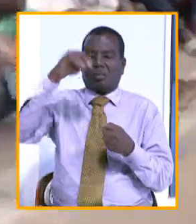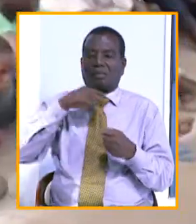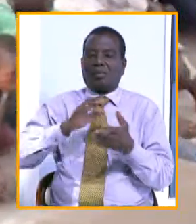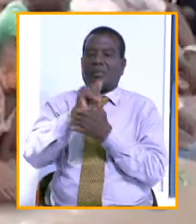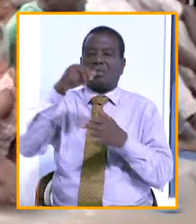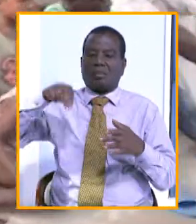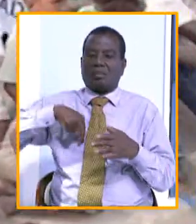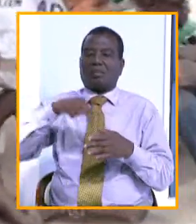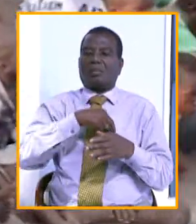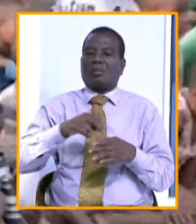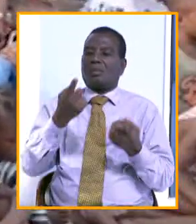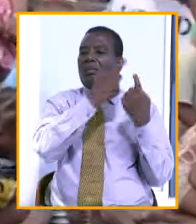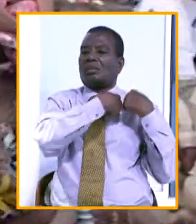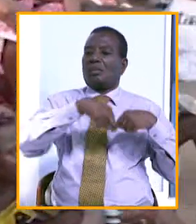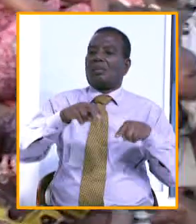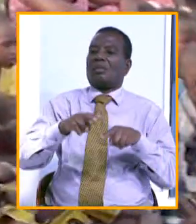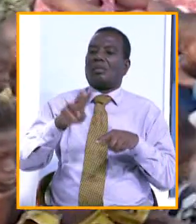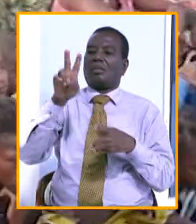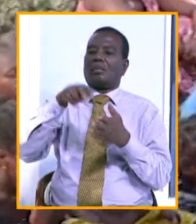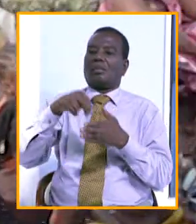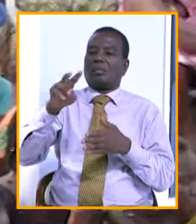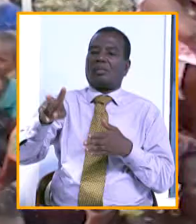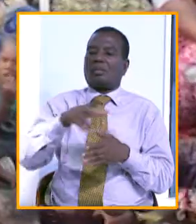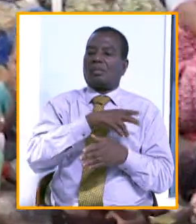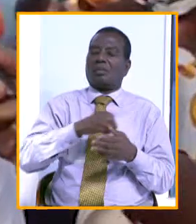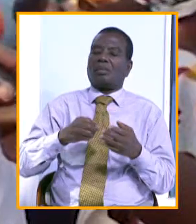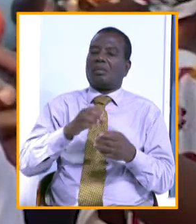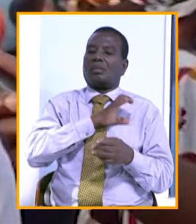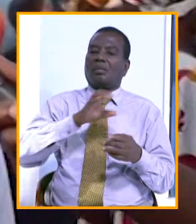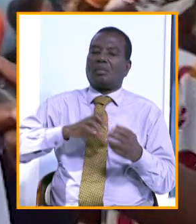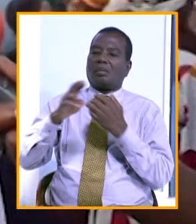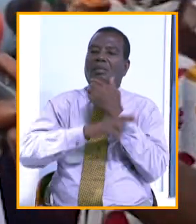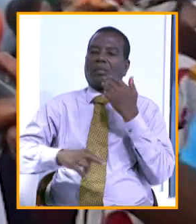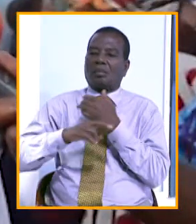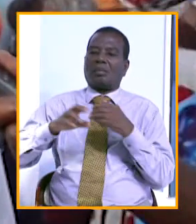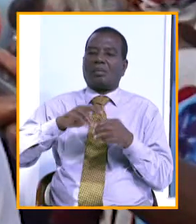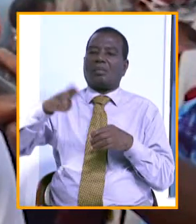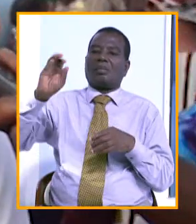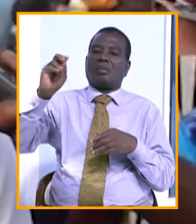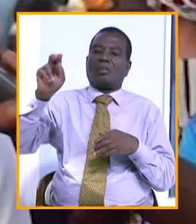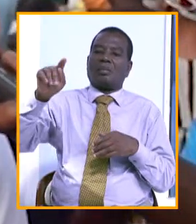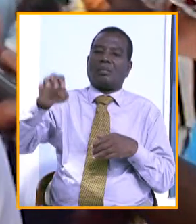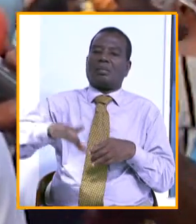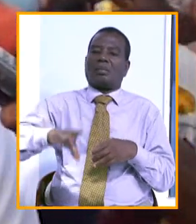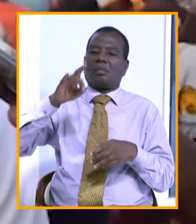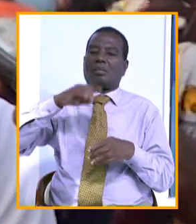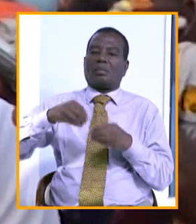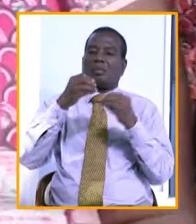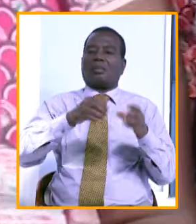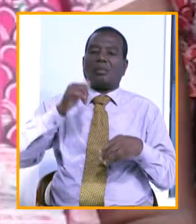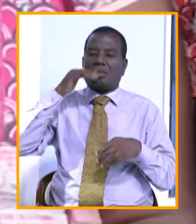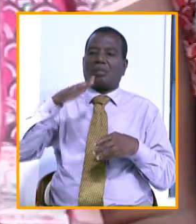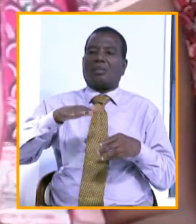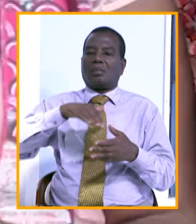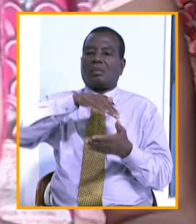en nous. Depuis 2013, selon Yen Philippe, le conseil régional du Bounkani a choisi de mettre la femme au cœur de son système